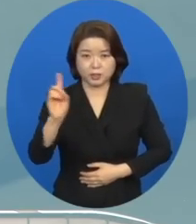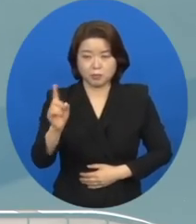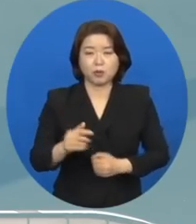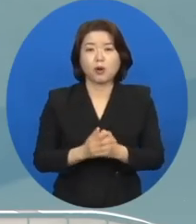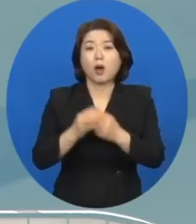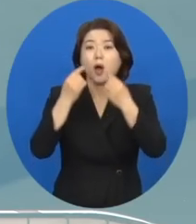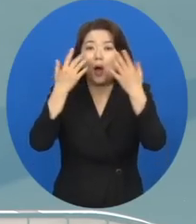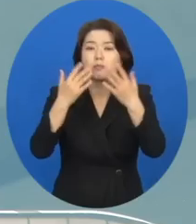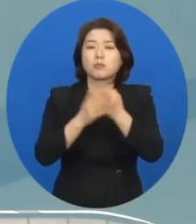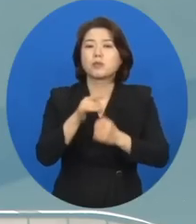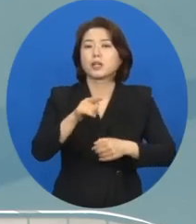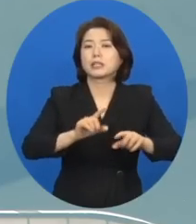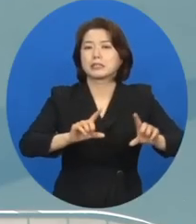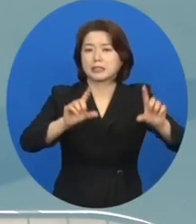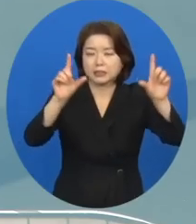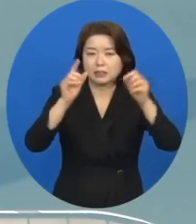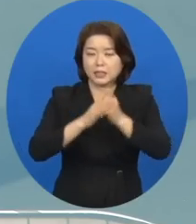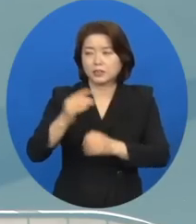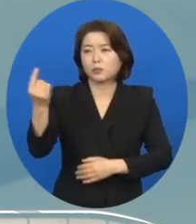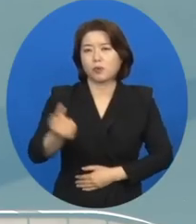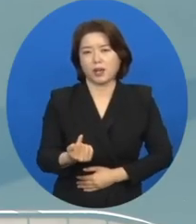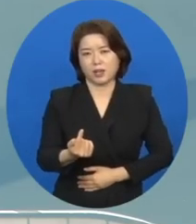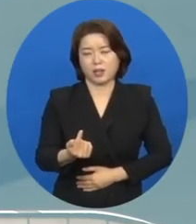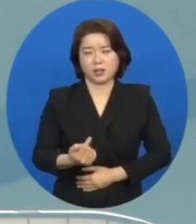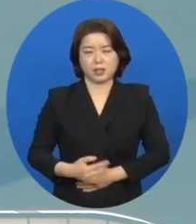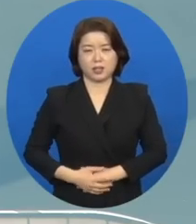분명히 그날은 온다는 것입니다.